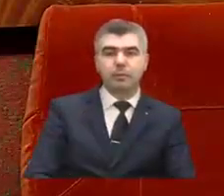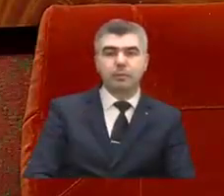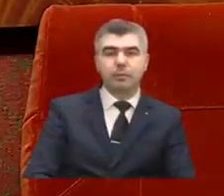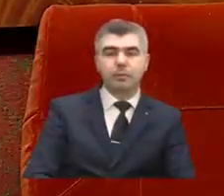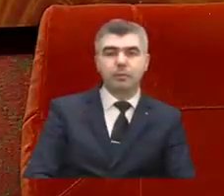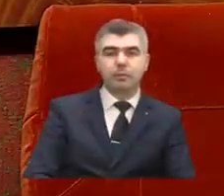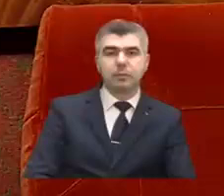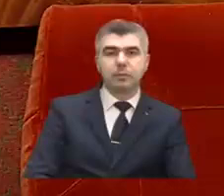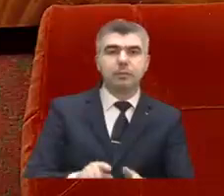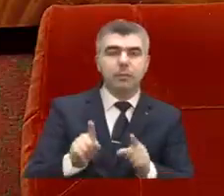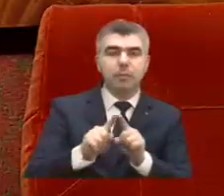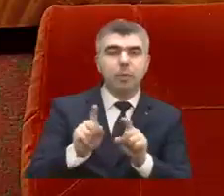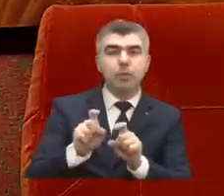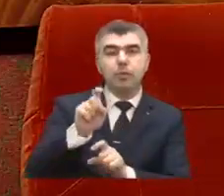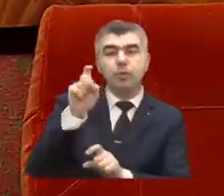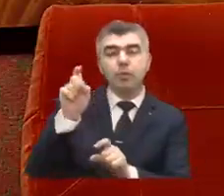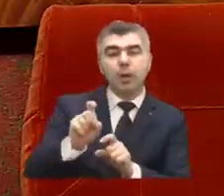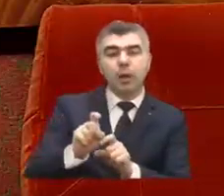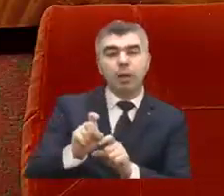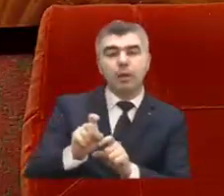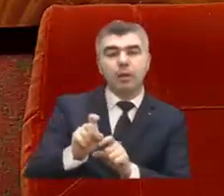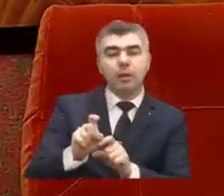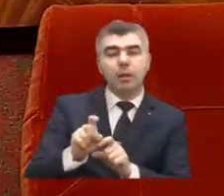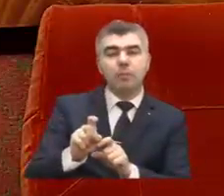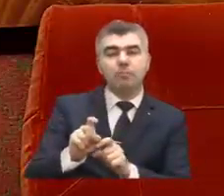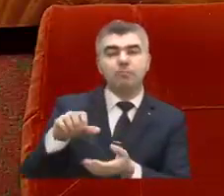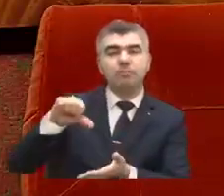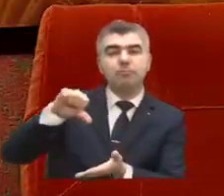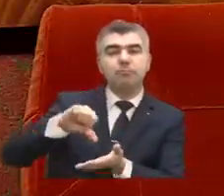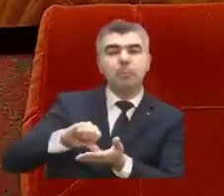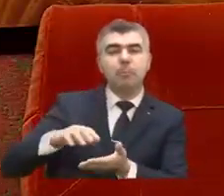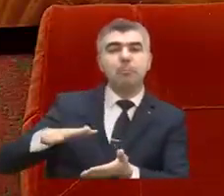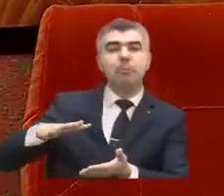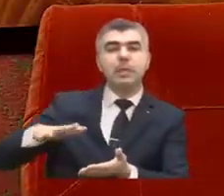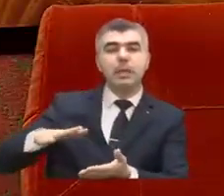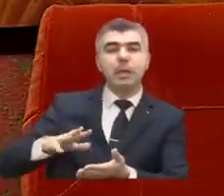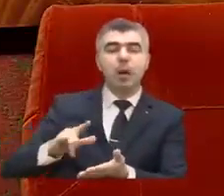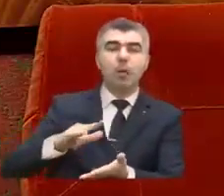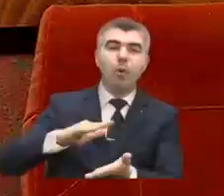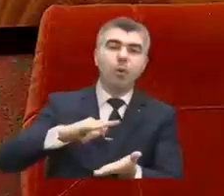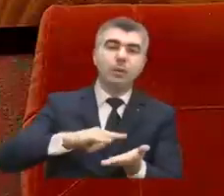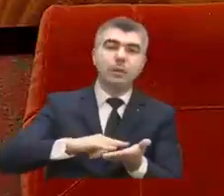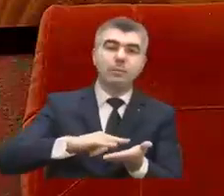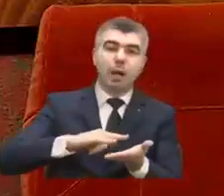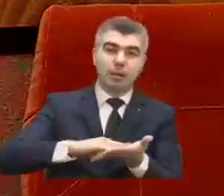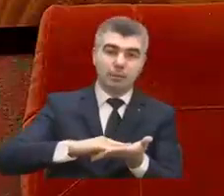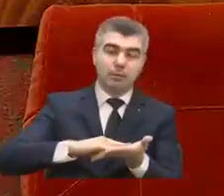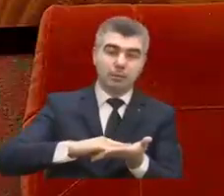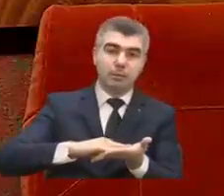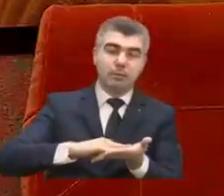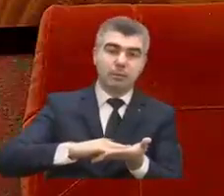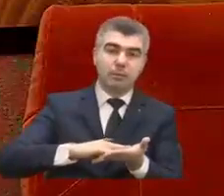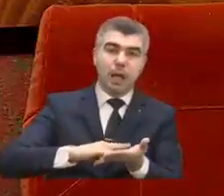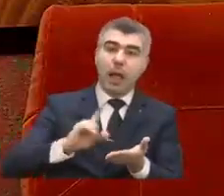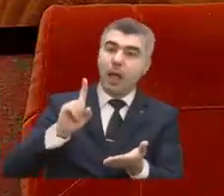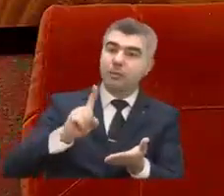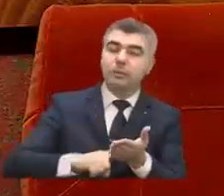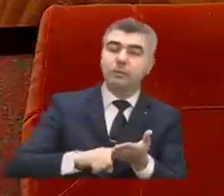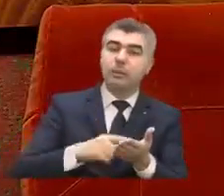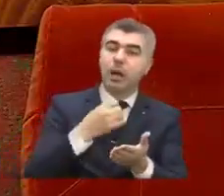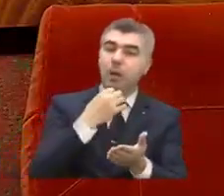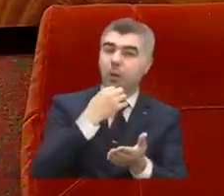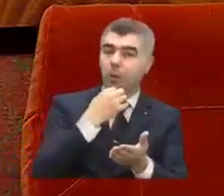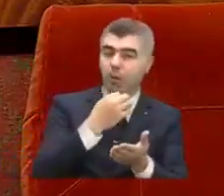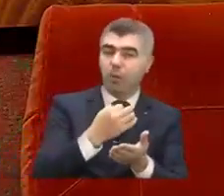ديال السؤال ديالكم كيهم مدينة الحسيمة، ولكن لازم من نوضعكم